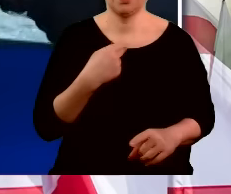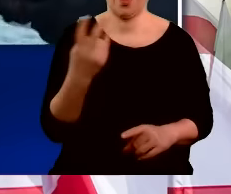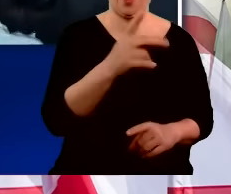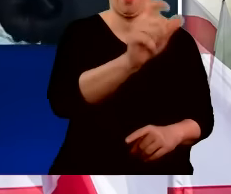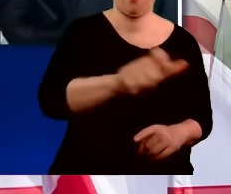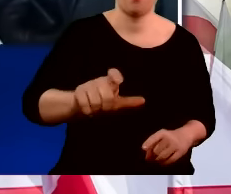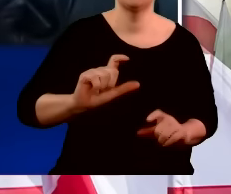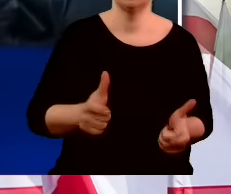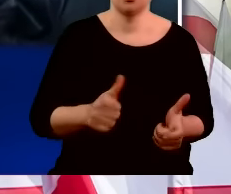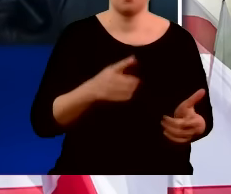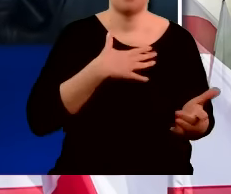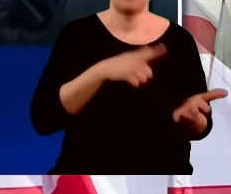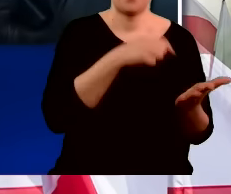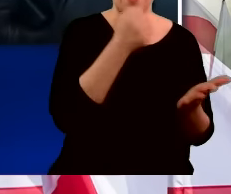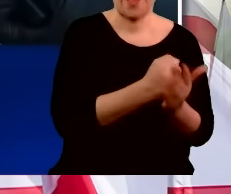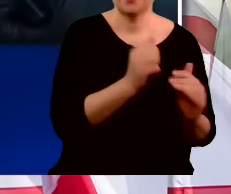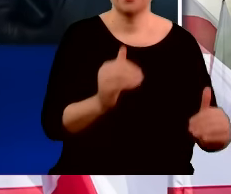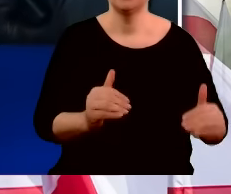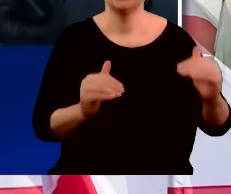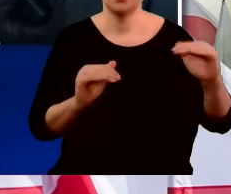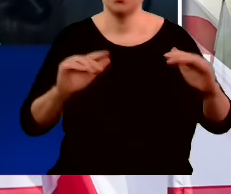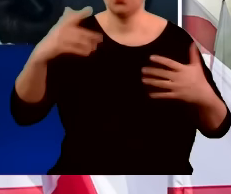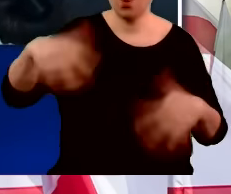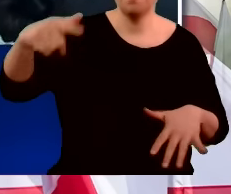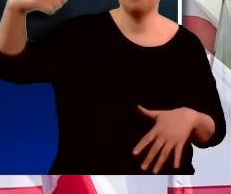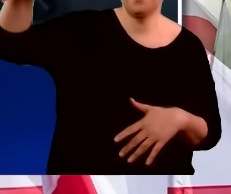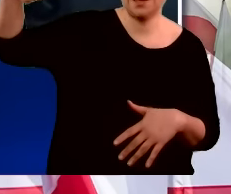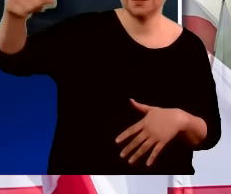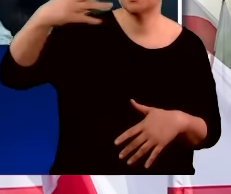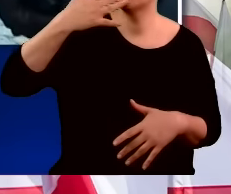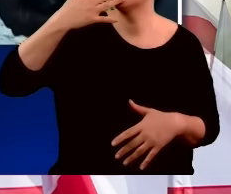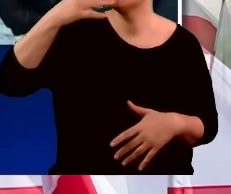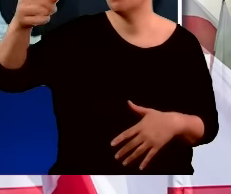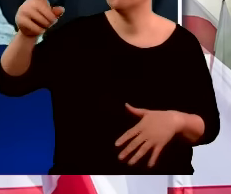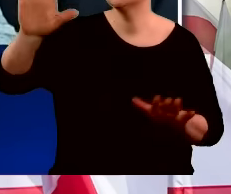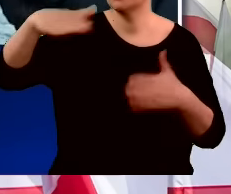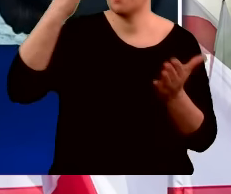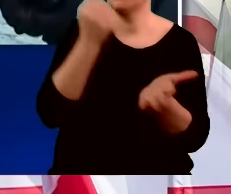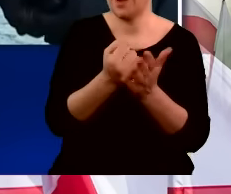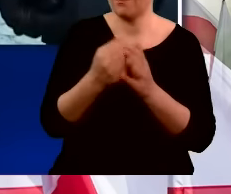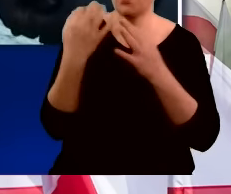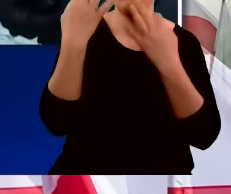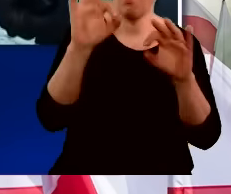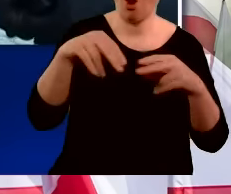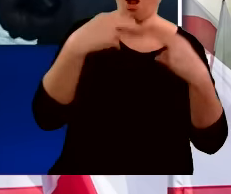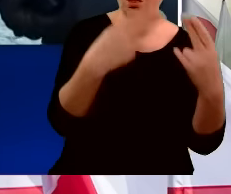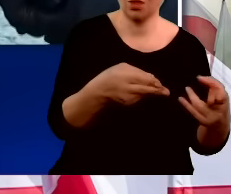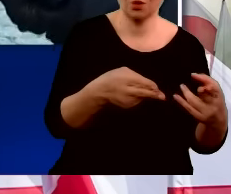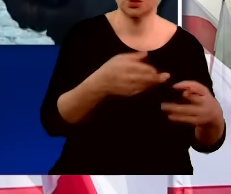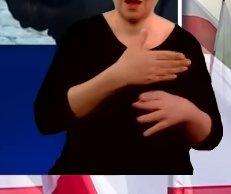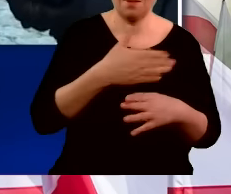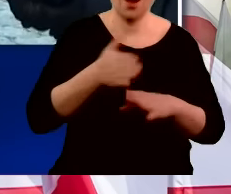akt najwyższego urzędnika państwowego, czyli głowy państwa, który mówi, że korzysta z łaski i my dalej się w tym procesie w ogóle nie